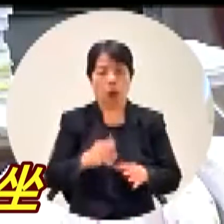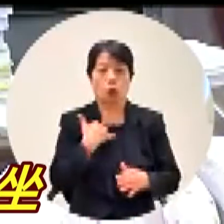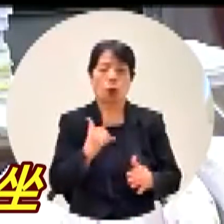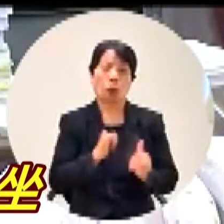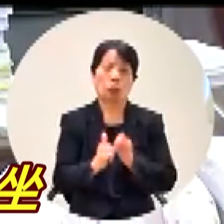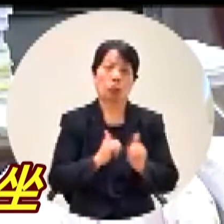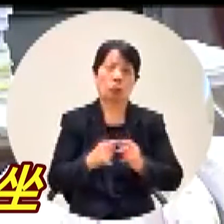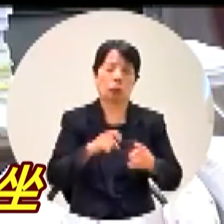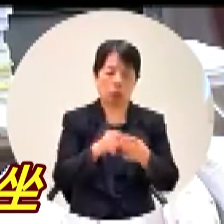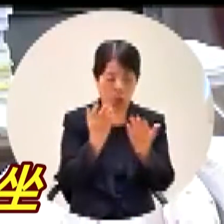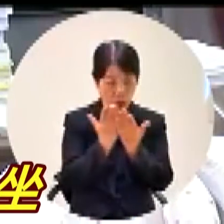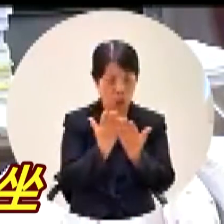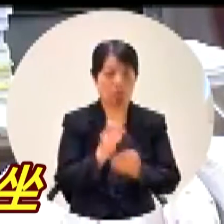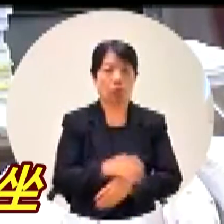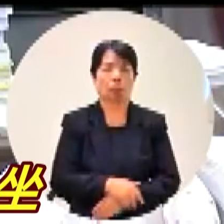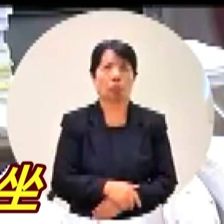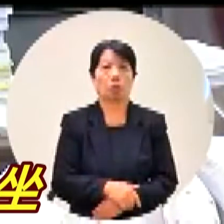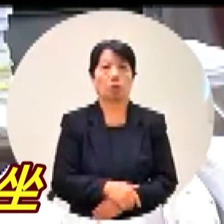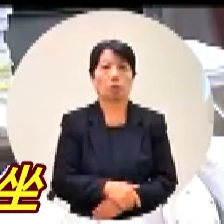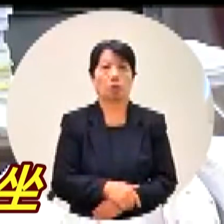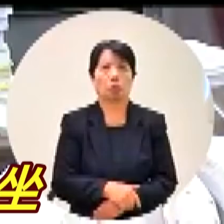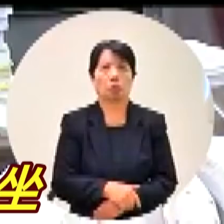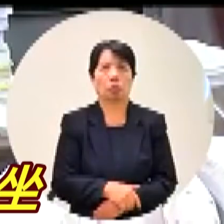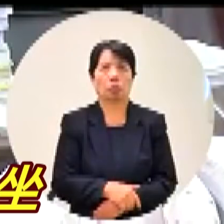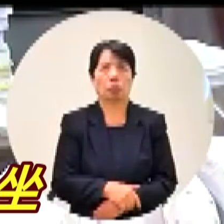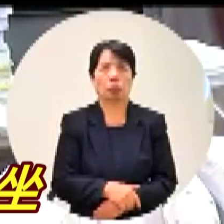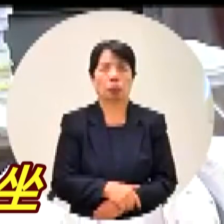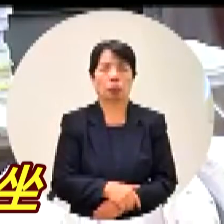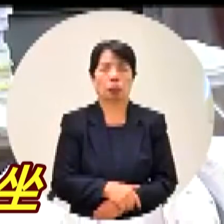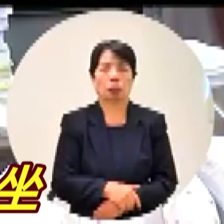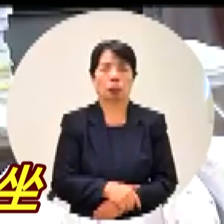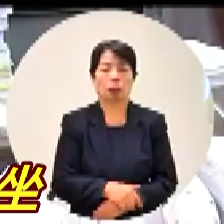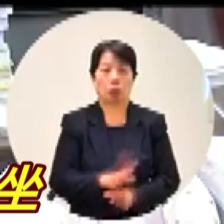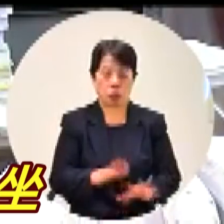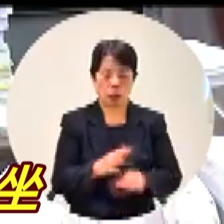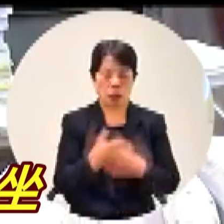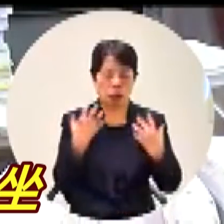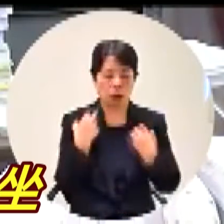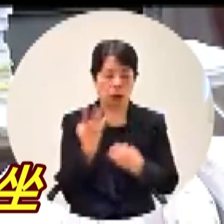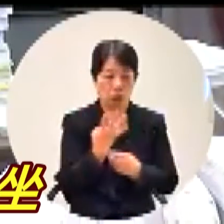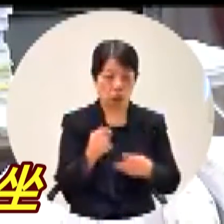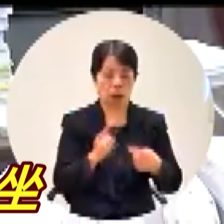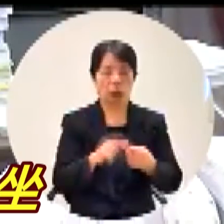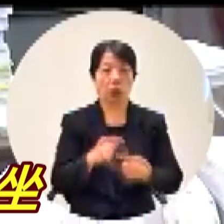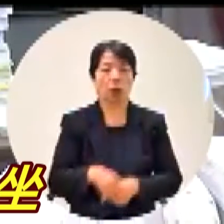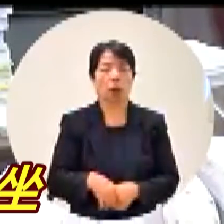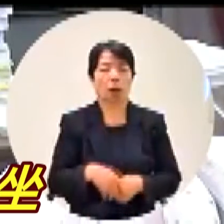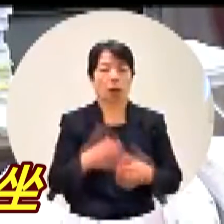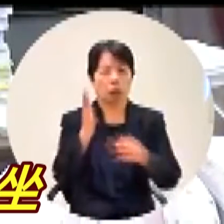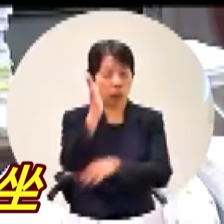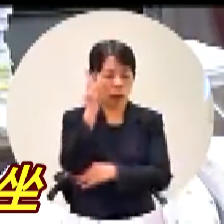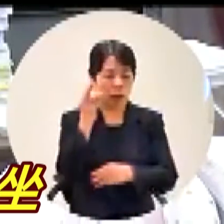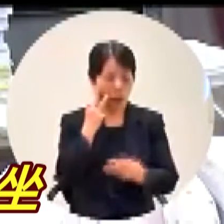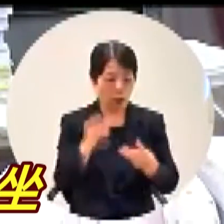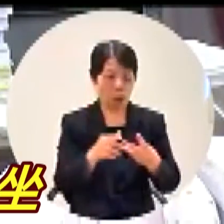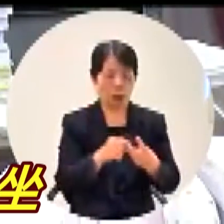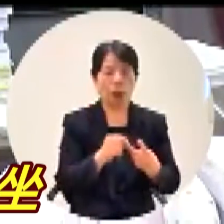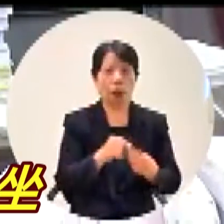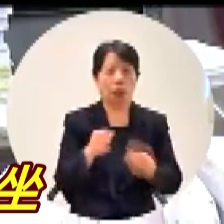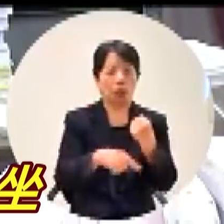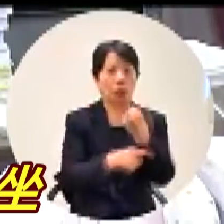身。那我认为陈总统有四个责任：政治责任、行政责任、法律责任、道义